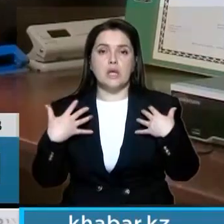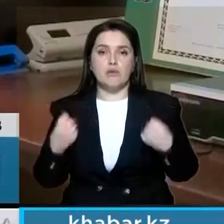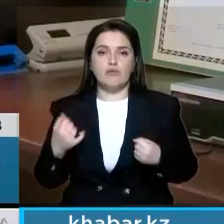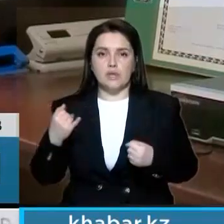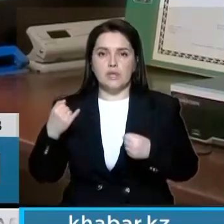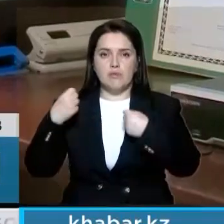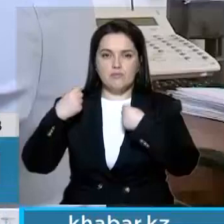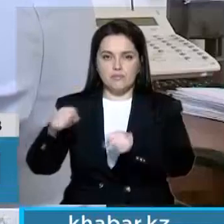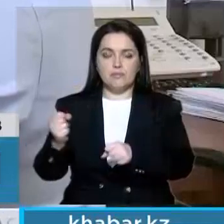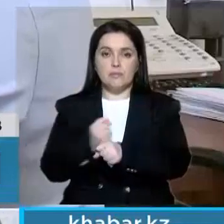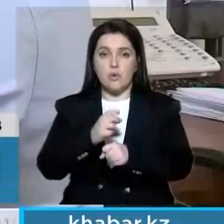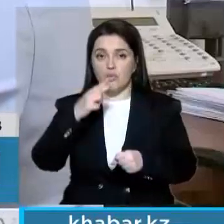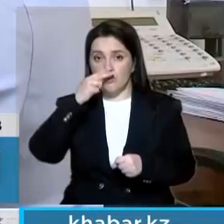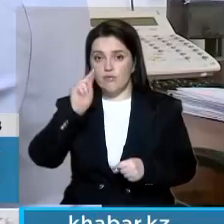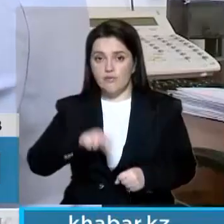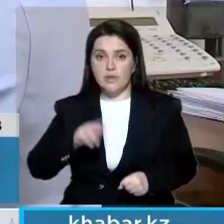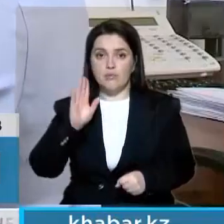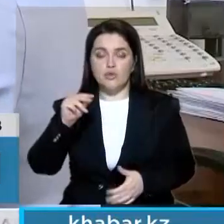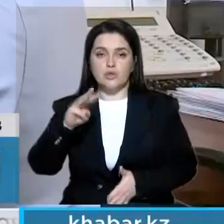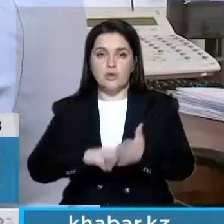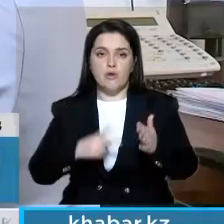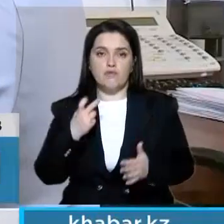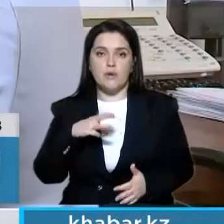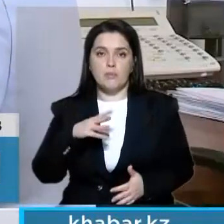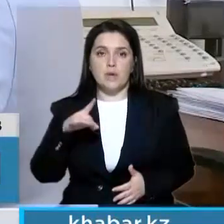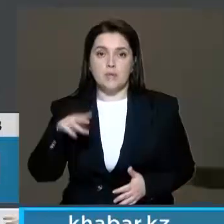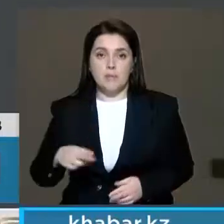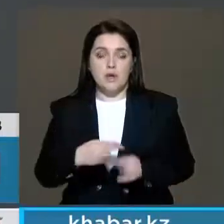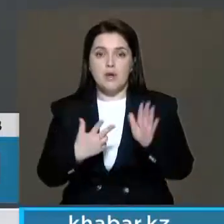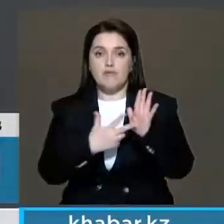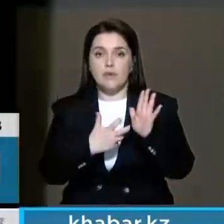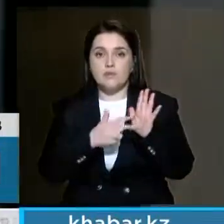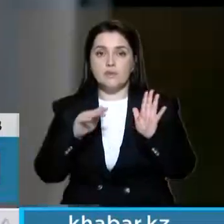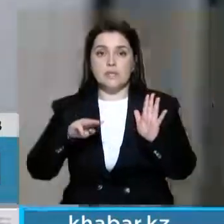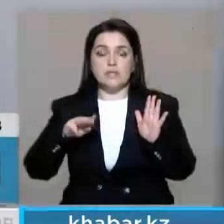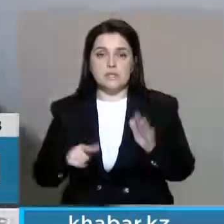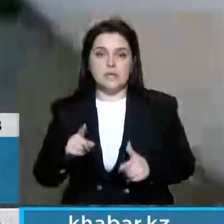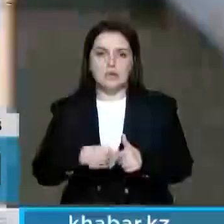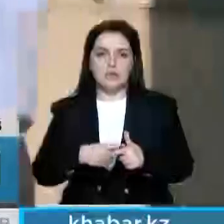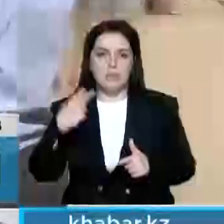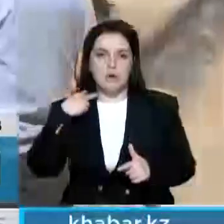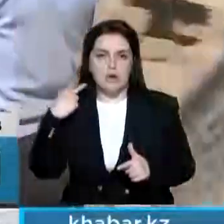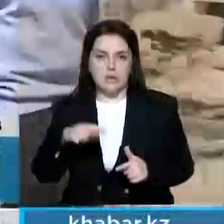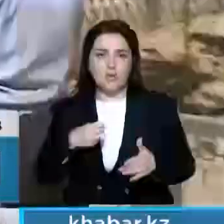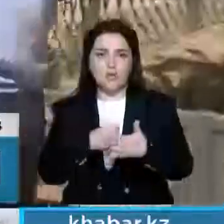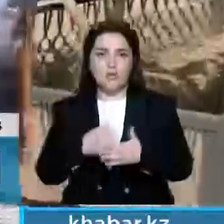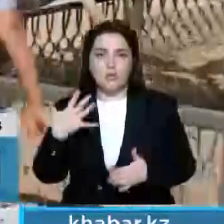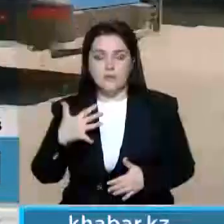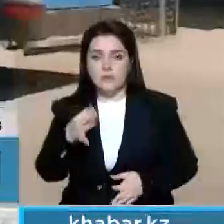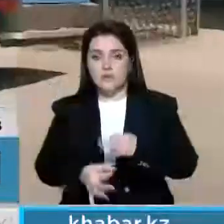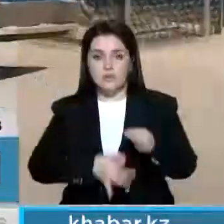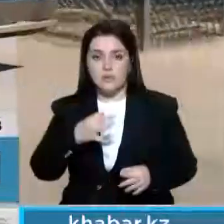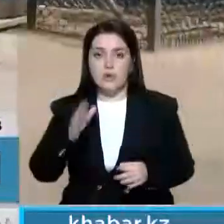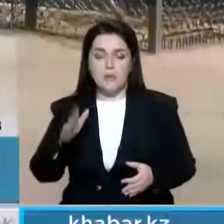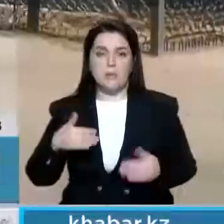нанесения побоев виновным грозит штраф до 200 МРП - Это около 800.000 тенге либо 50 суток вместе с